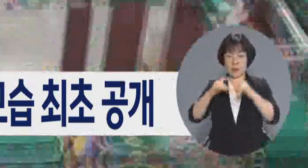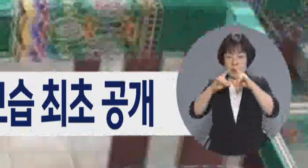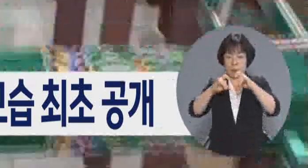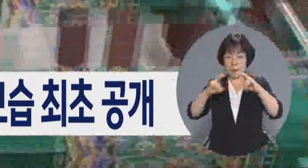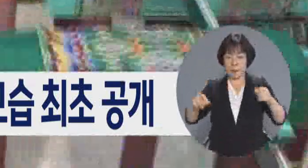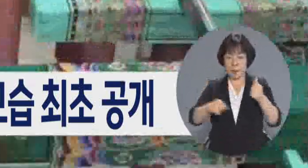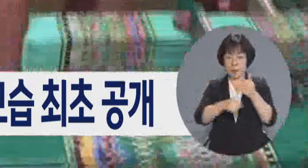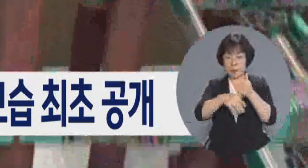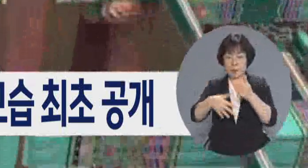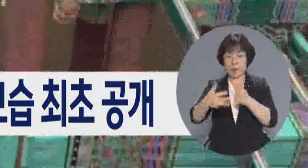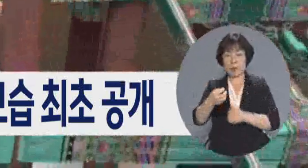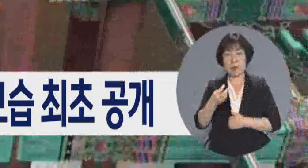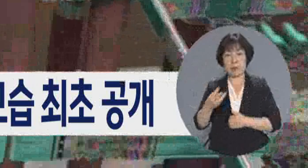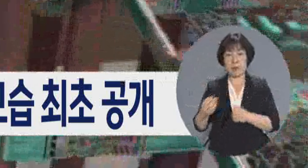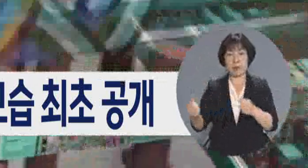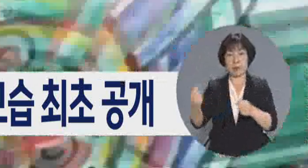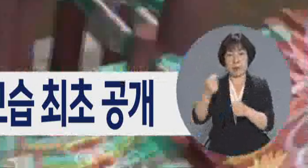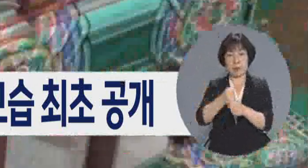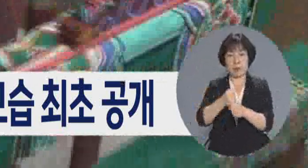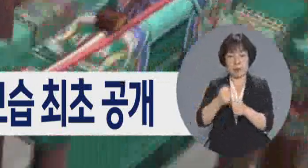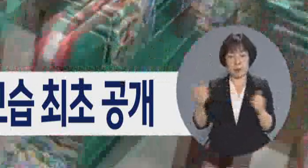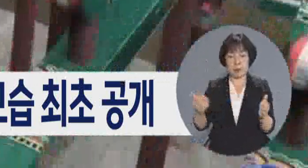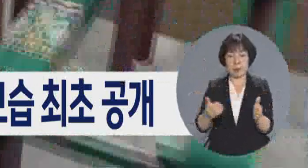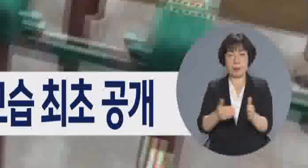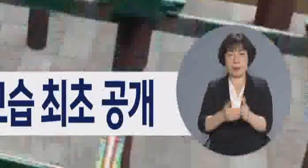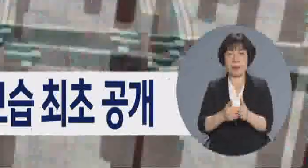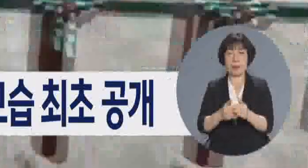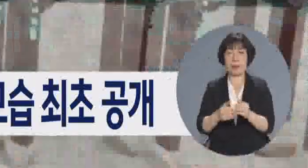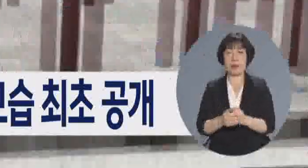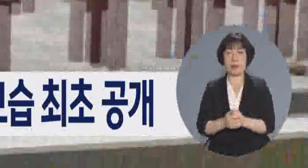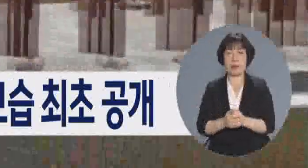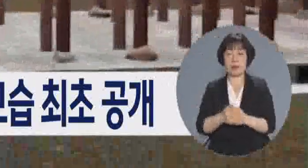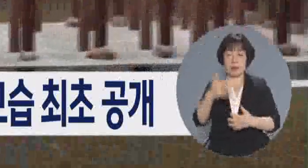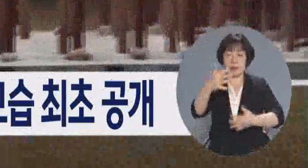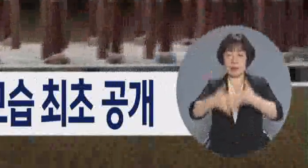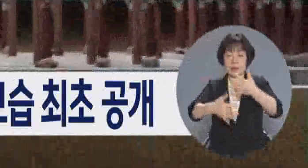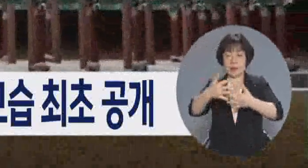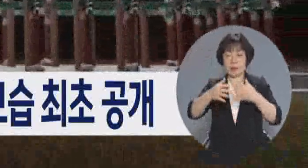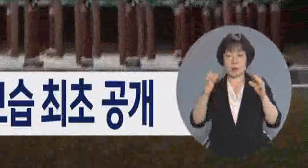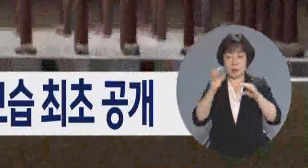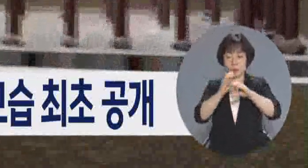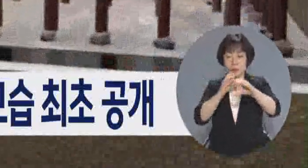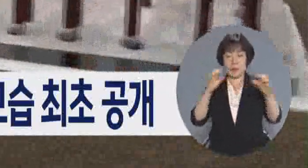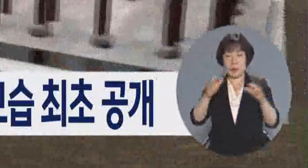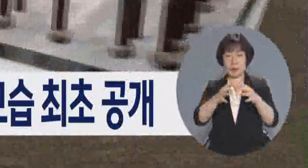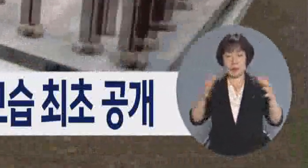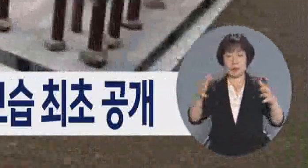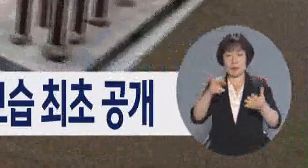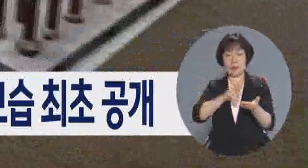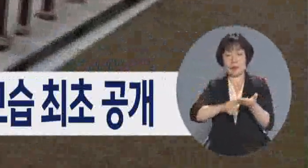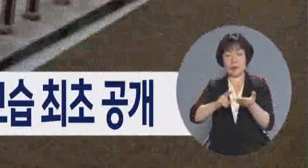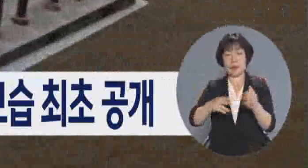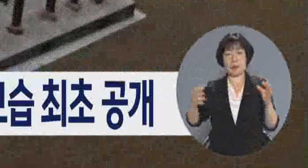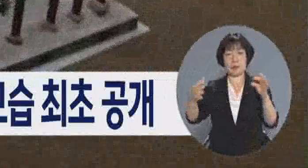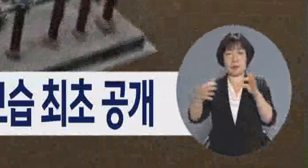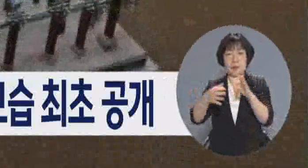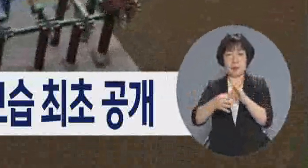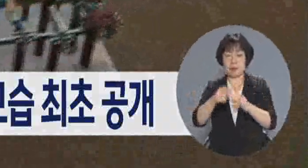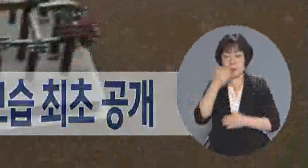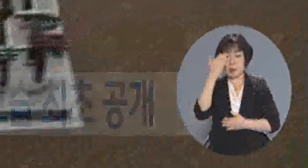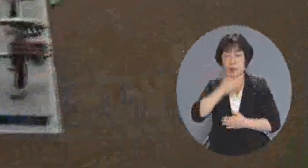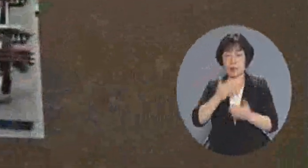부속 건물 83채 보원 사업이 최종 완료될 경우 3차원으로 구현된 건물에 애니메이션을 접목해